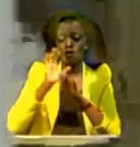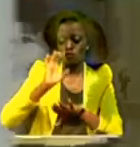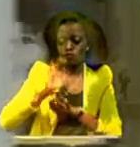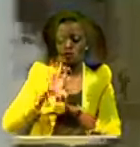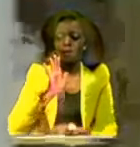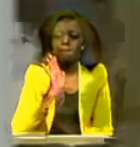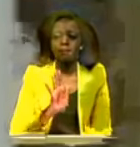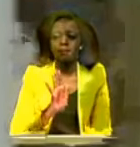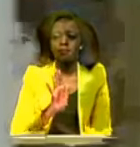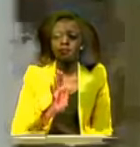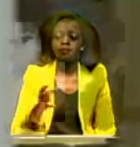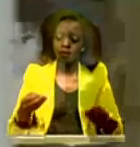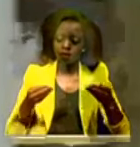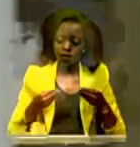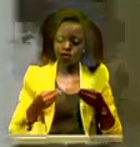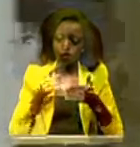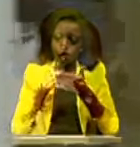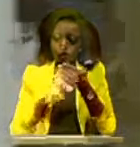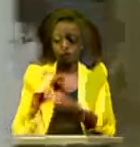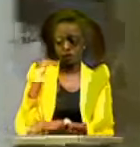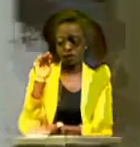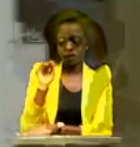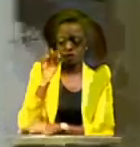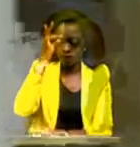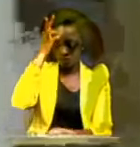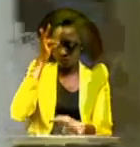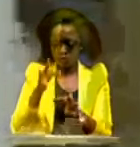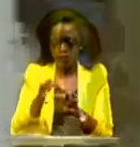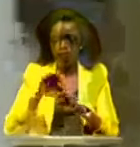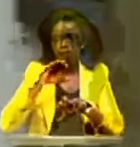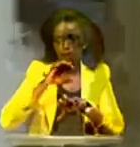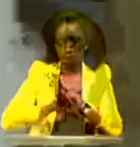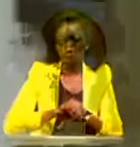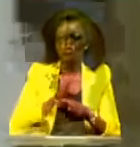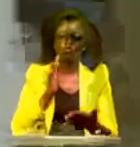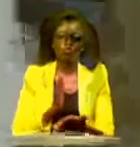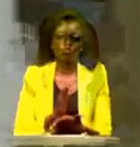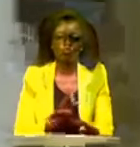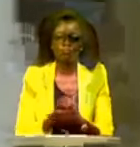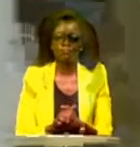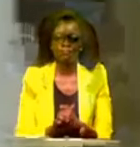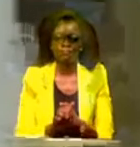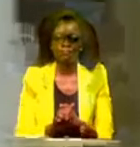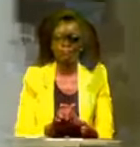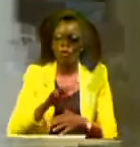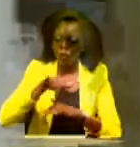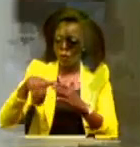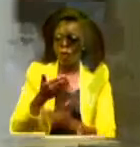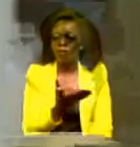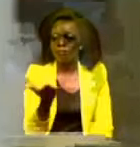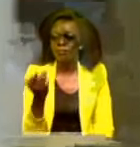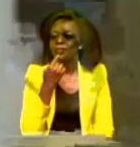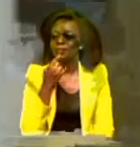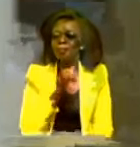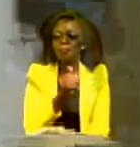lako, utujalie ili hayo tunayoomba kwa imani tuyapate kweli. Sote tuseme